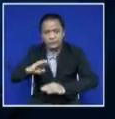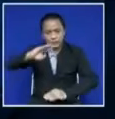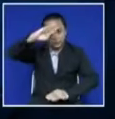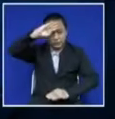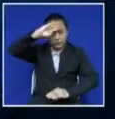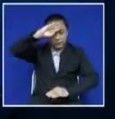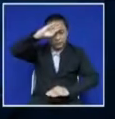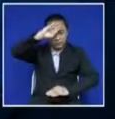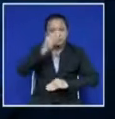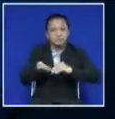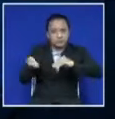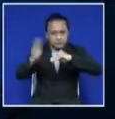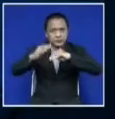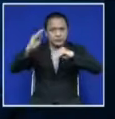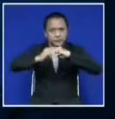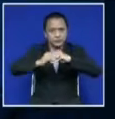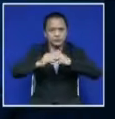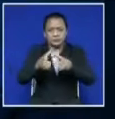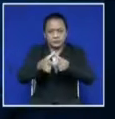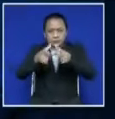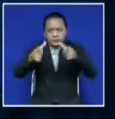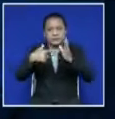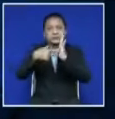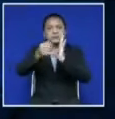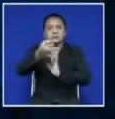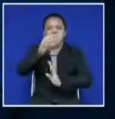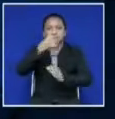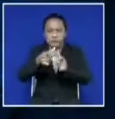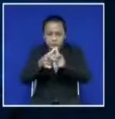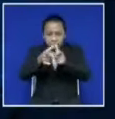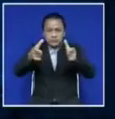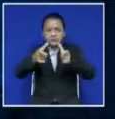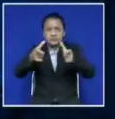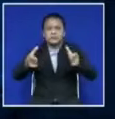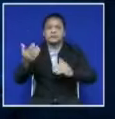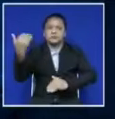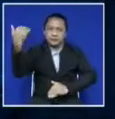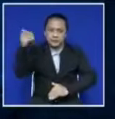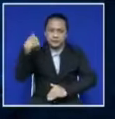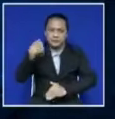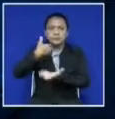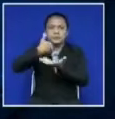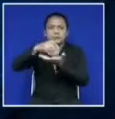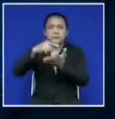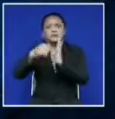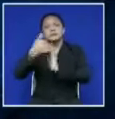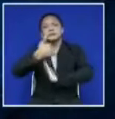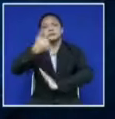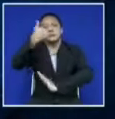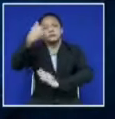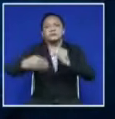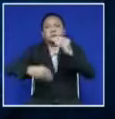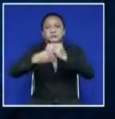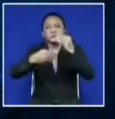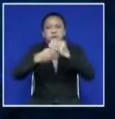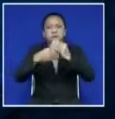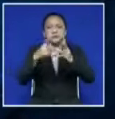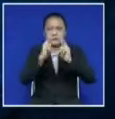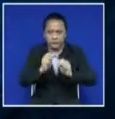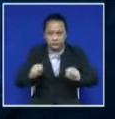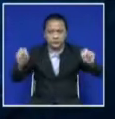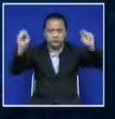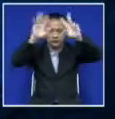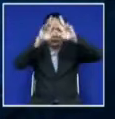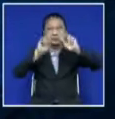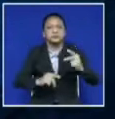ขยายวงนะครับอยู่ในจังหวัดสมุทรสาครรวมถึงมีรายงานจังหวัดอื่นๆเพิ่มเติมอย่างเช่นที่นครปฐม2ร